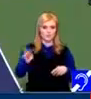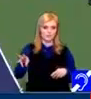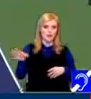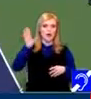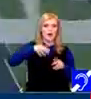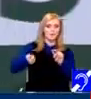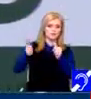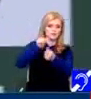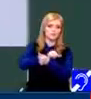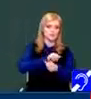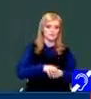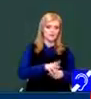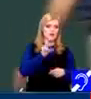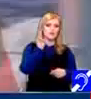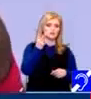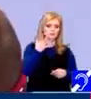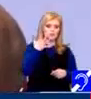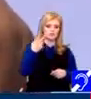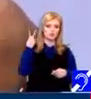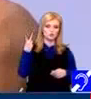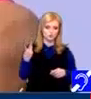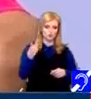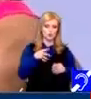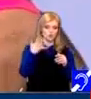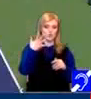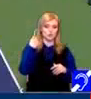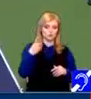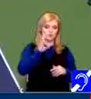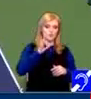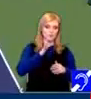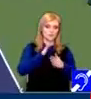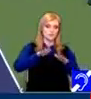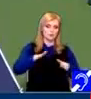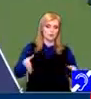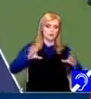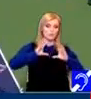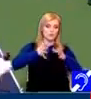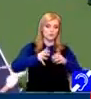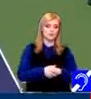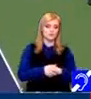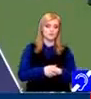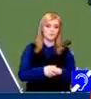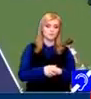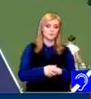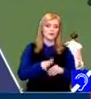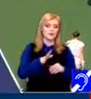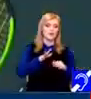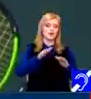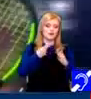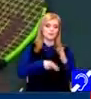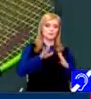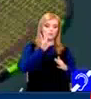s-a schimbat în actul secund. Numărul 51 mondial a câștigat pe serviciul româncei și s-a distanțat repede la 4-1